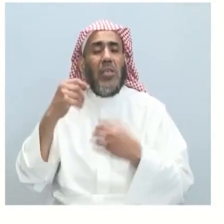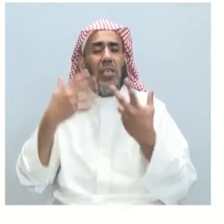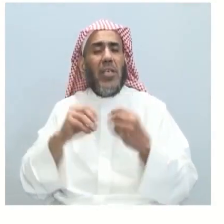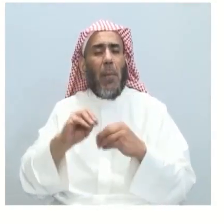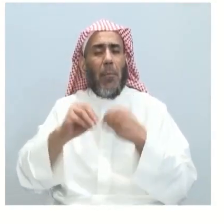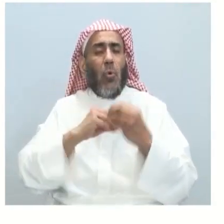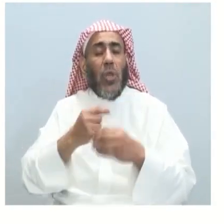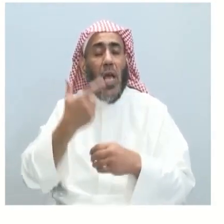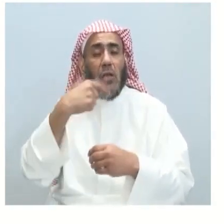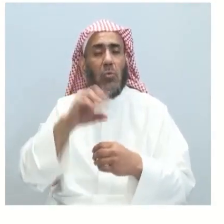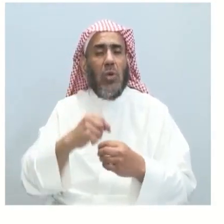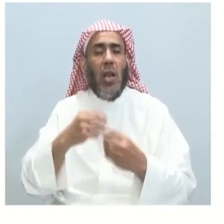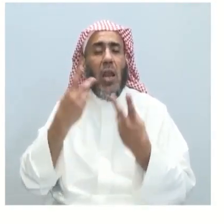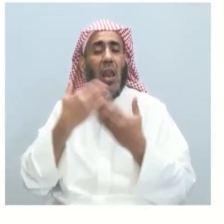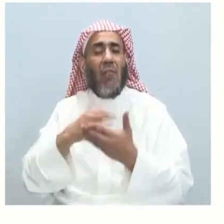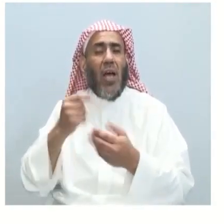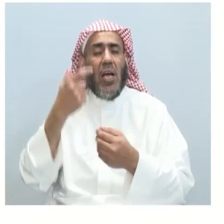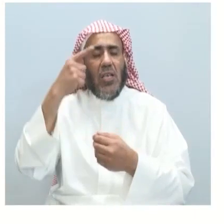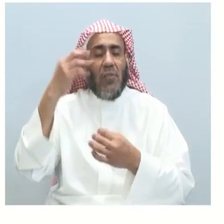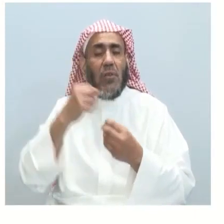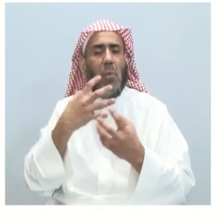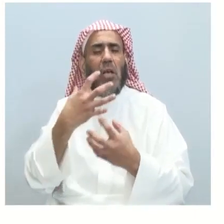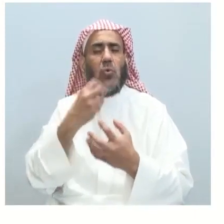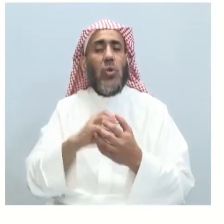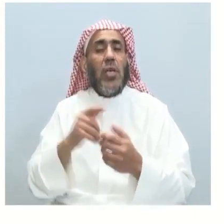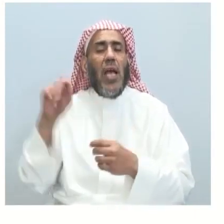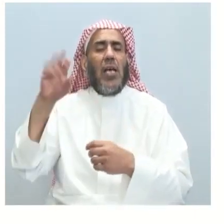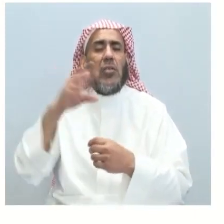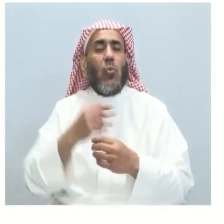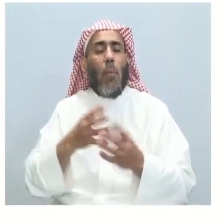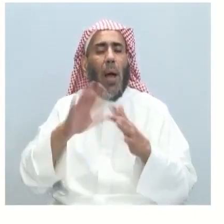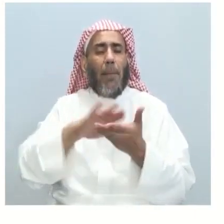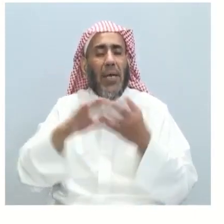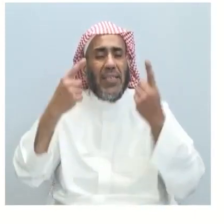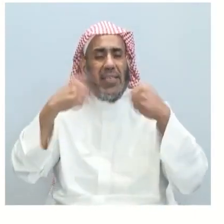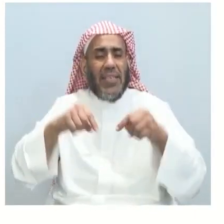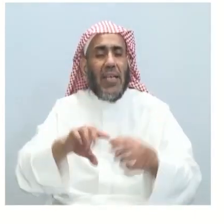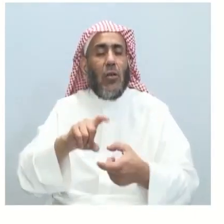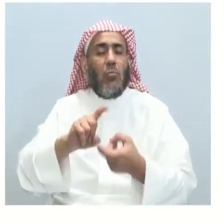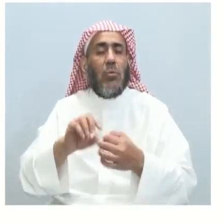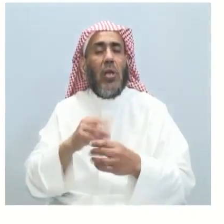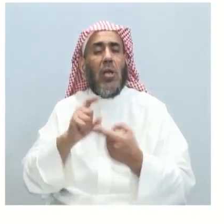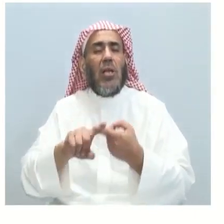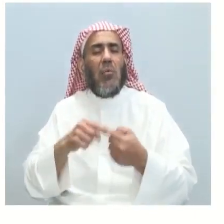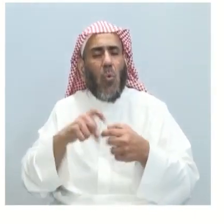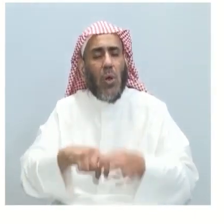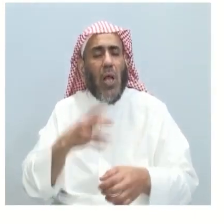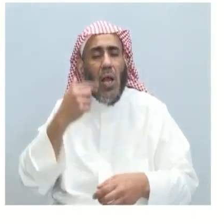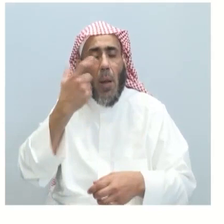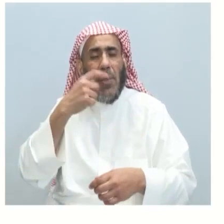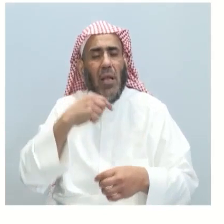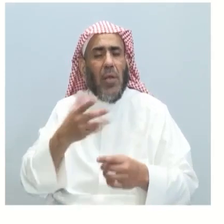عوض عن الدموع نفاها جفن محزوني يا سوء ما ابقت الدنيا لمكب على المدامع